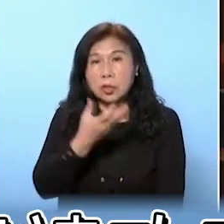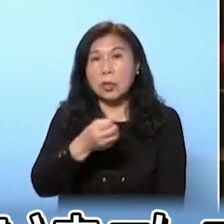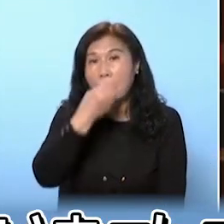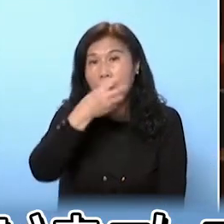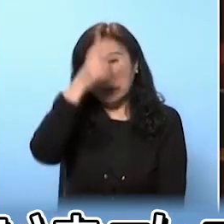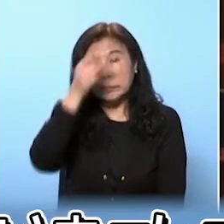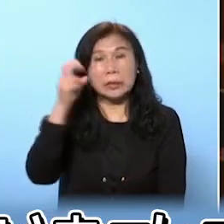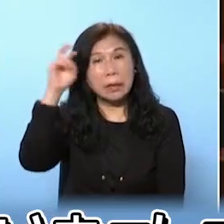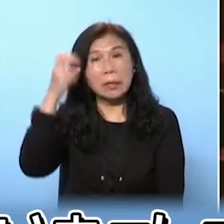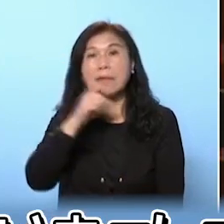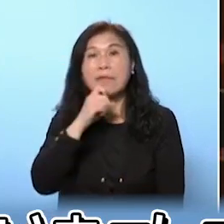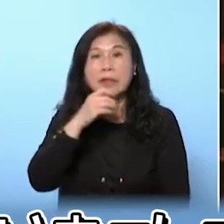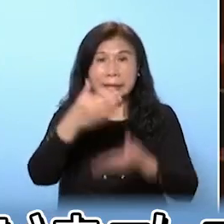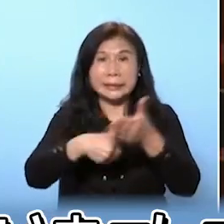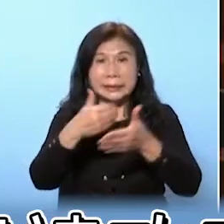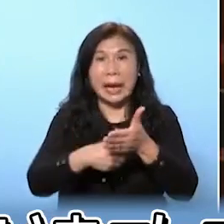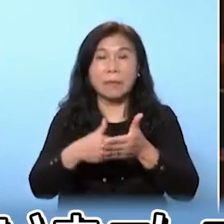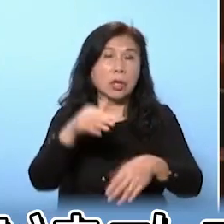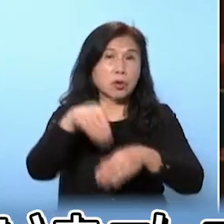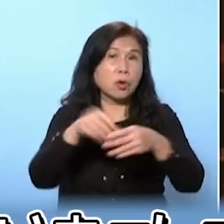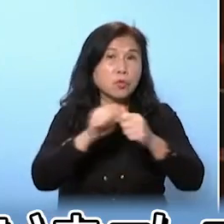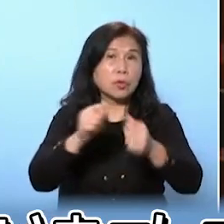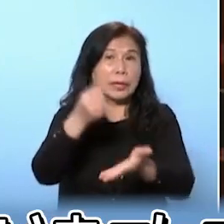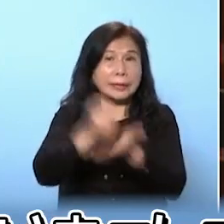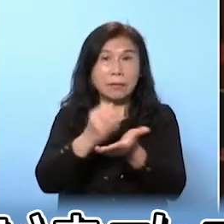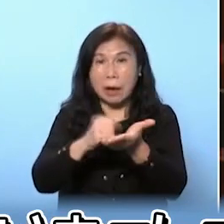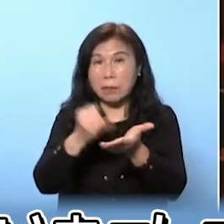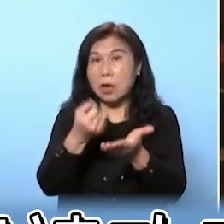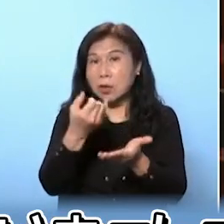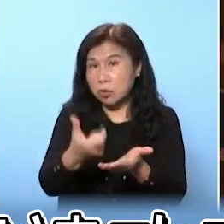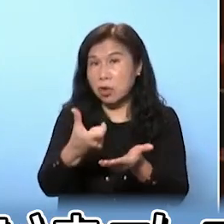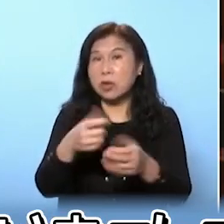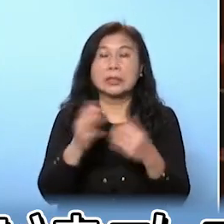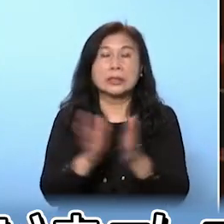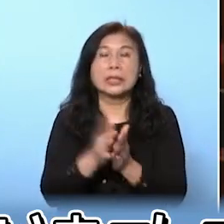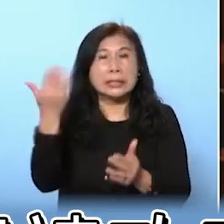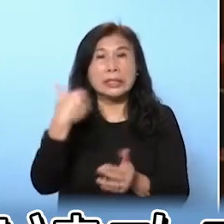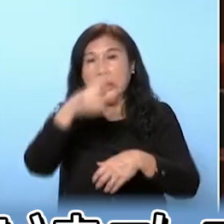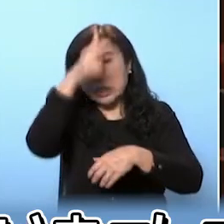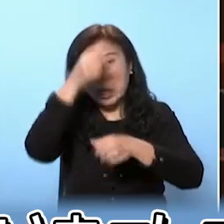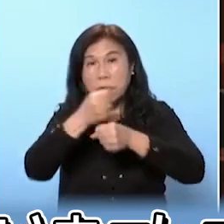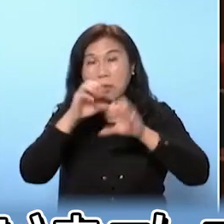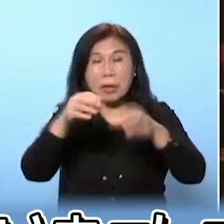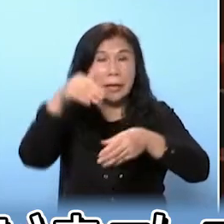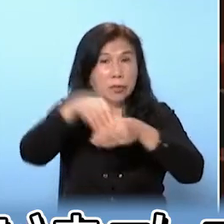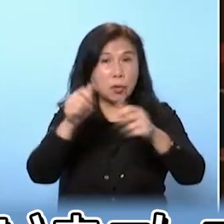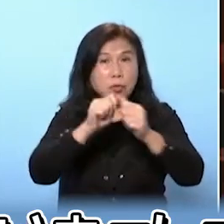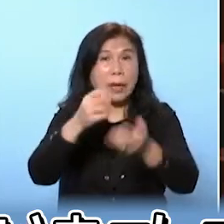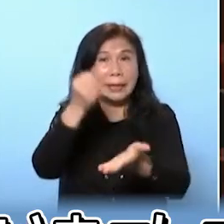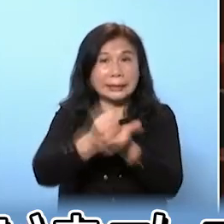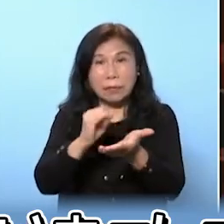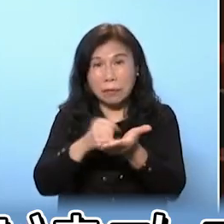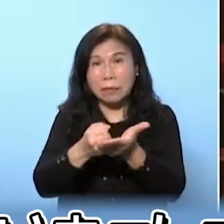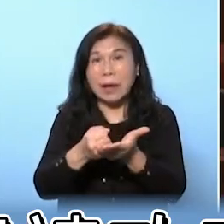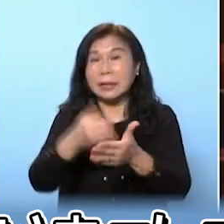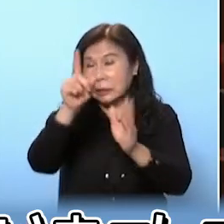特區政府係研究下調股票印花稅嘅空間。雖然舊年嘅先政報告入面已經提出股票印花稅重新